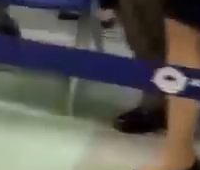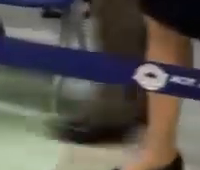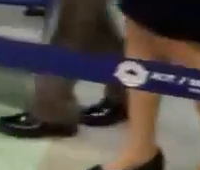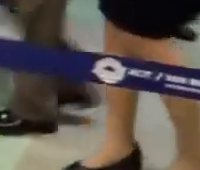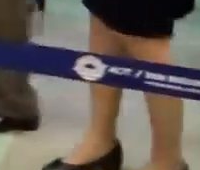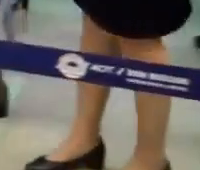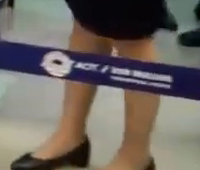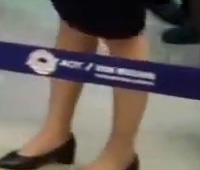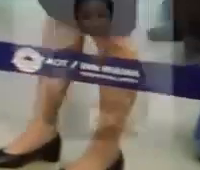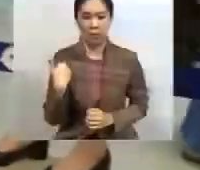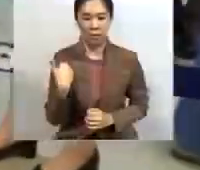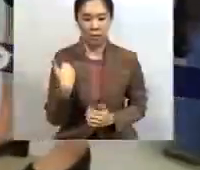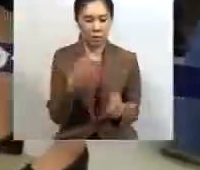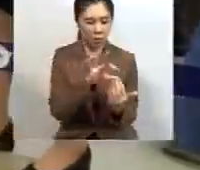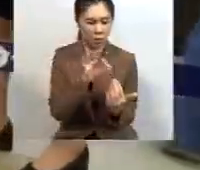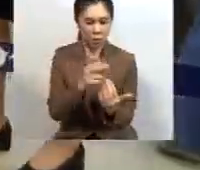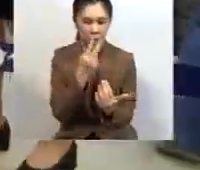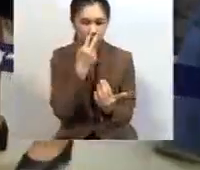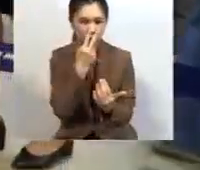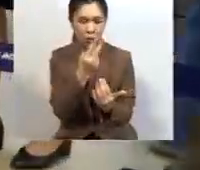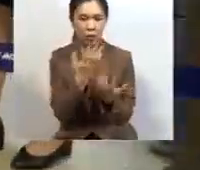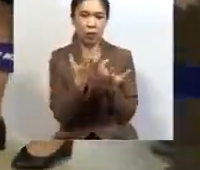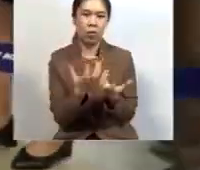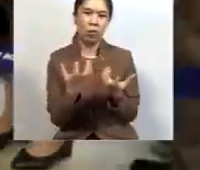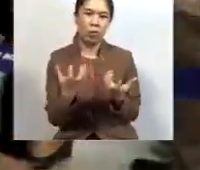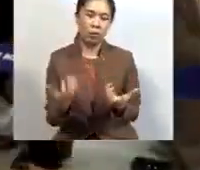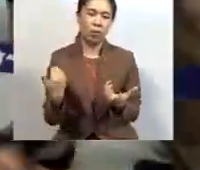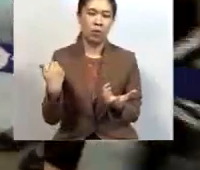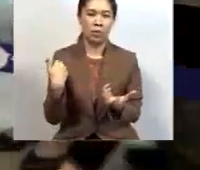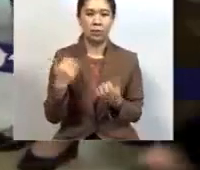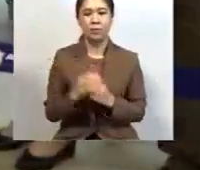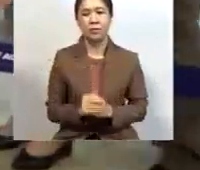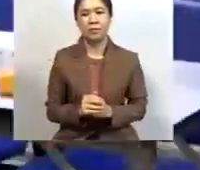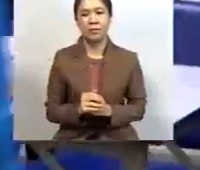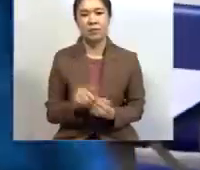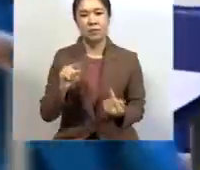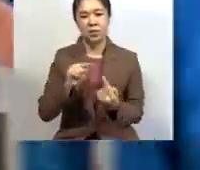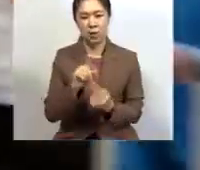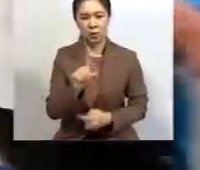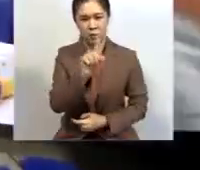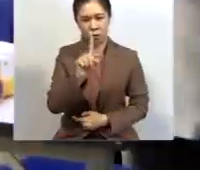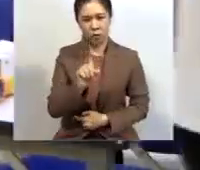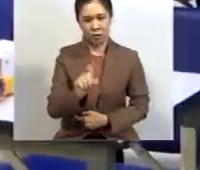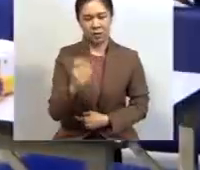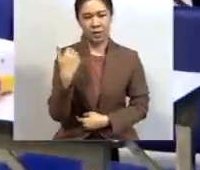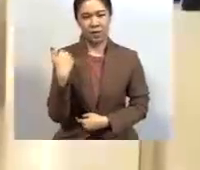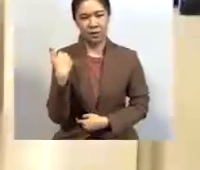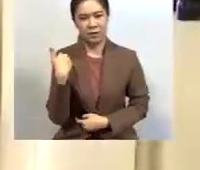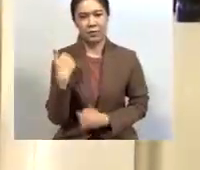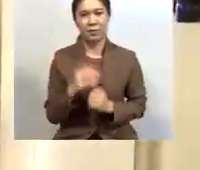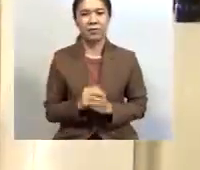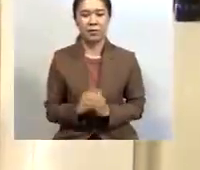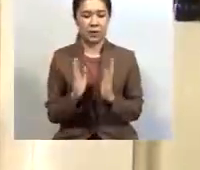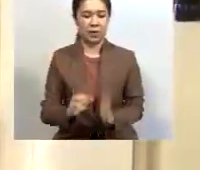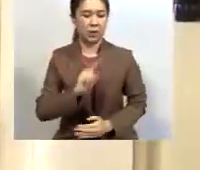สำหรับการคัดกรองผู้โดยสารเนี่ยหากเราพบผู้โดยสารที่มีอุณหภูมิสูงหรือว่าเข้าข่ายต้องสงสัยติดเชื้อไวรัสโควิด-19 เจ้